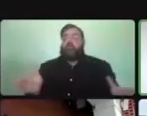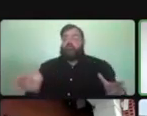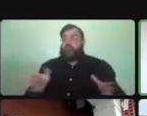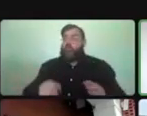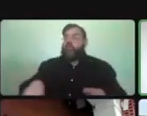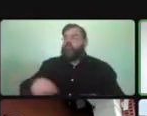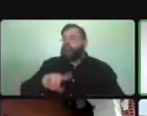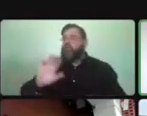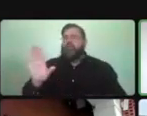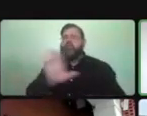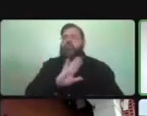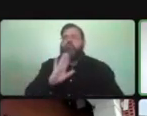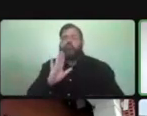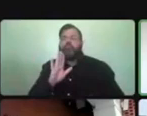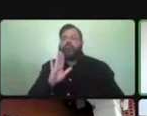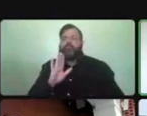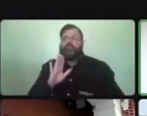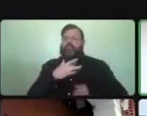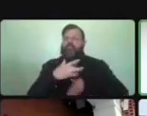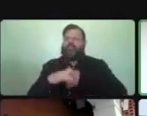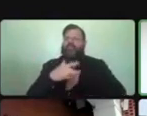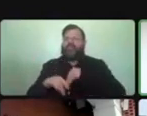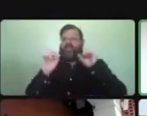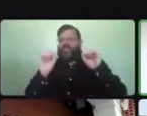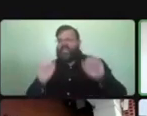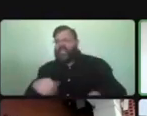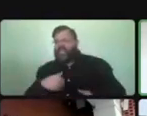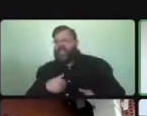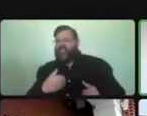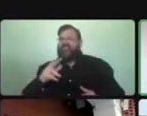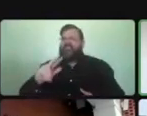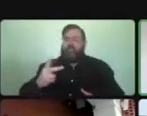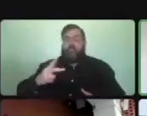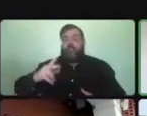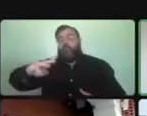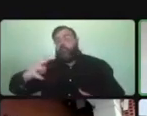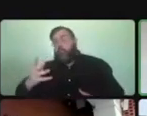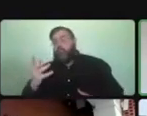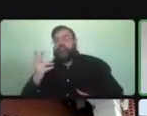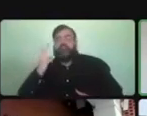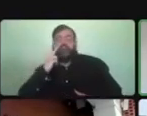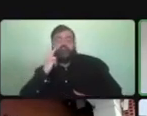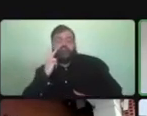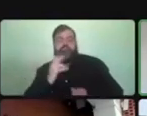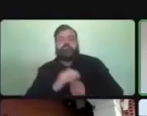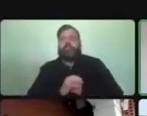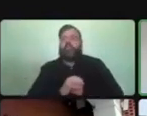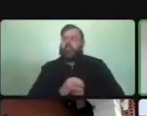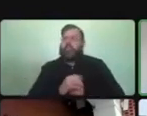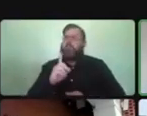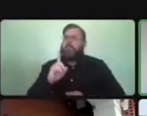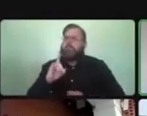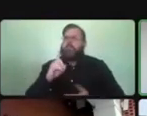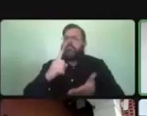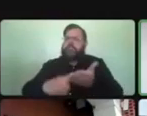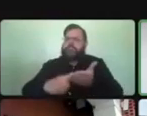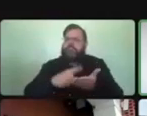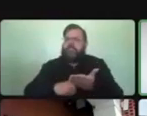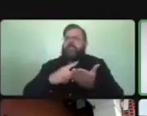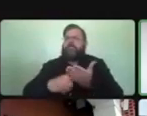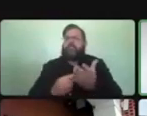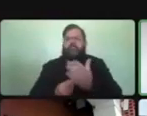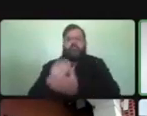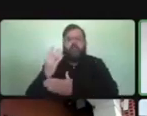ikiwa amechanjwa, amepata booster na mambo kama hayo. Tulikuwa na majadiliano kuhusiana na jambo hili wakati wa majira ya